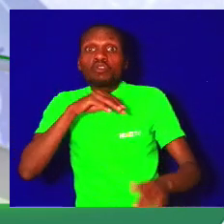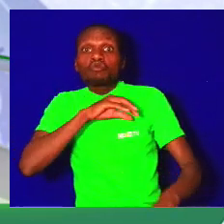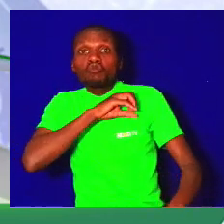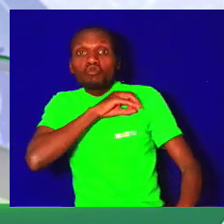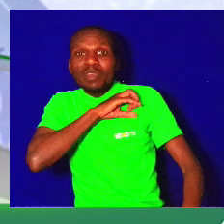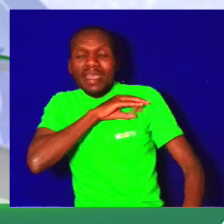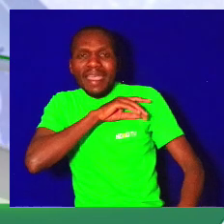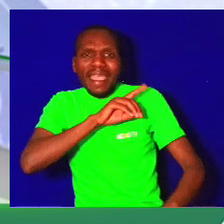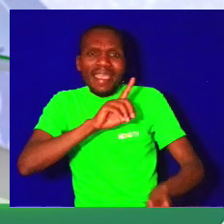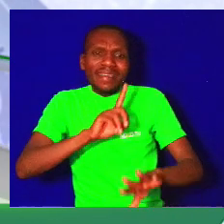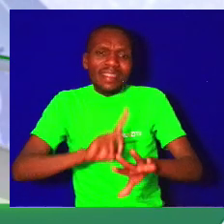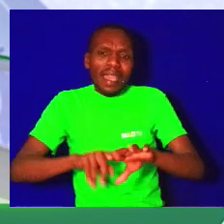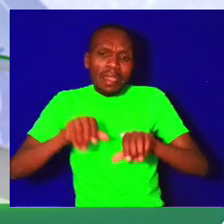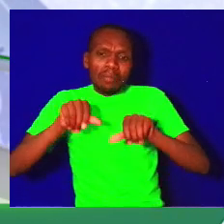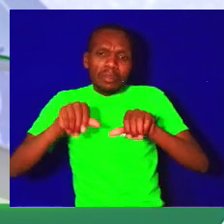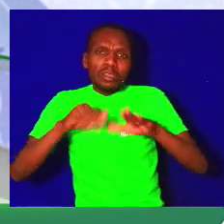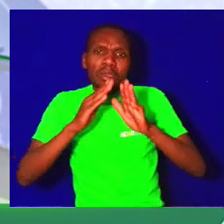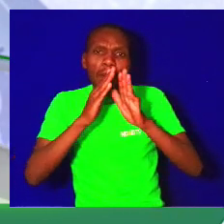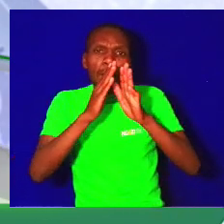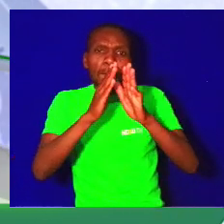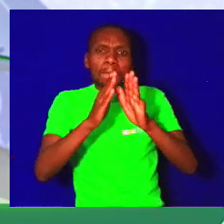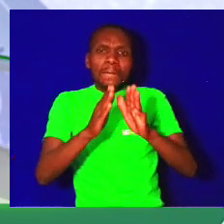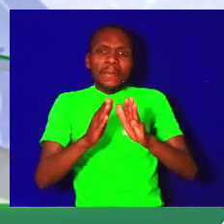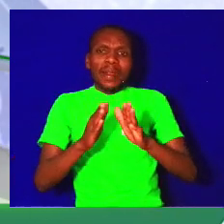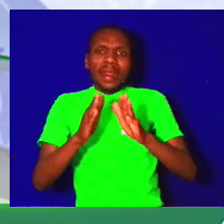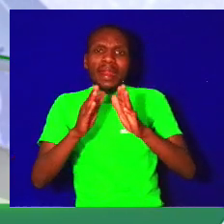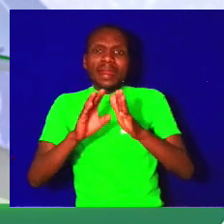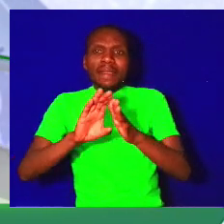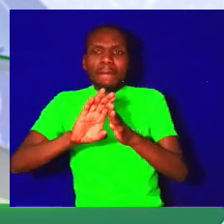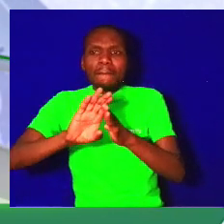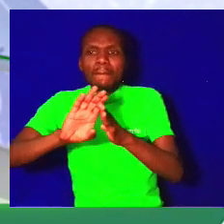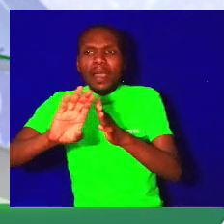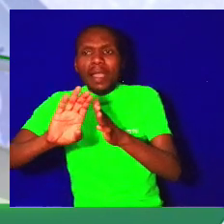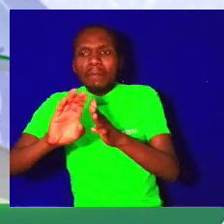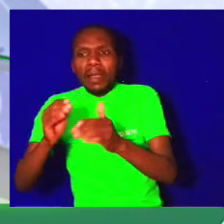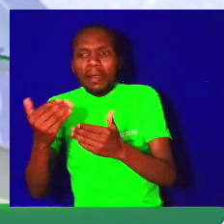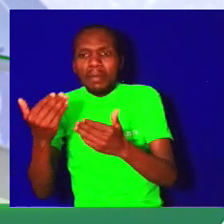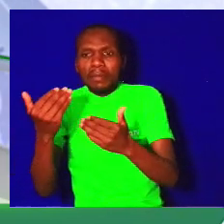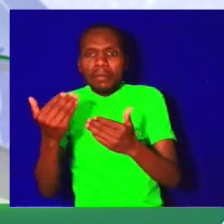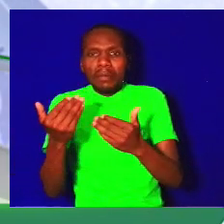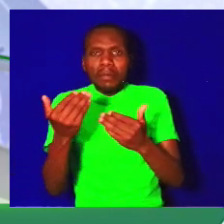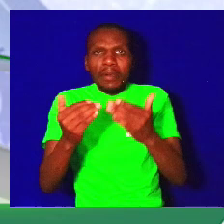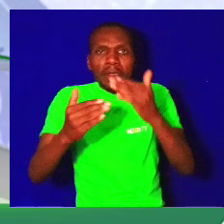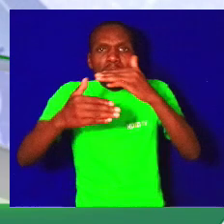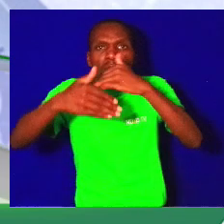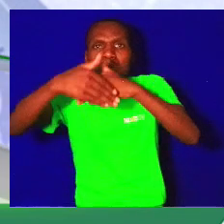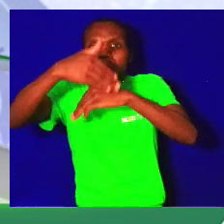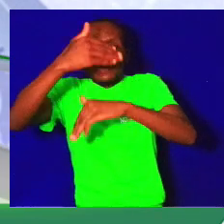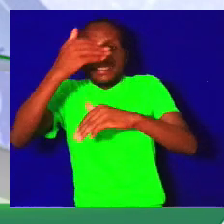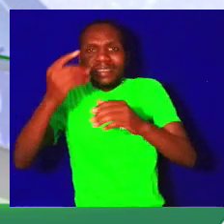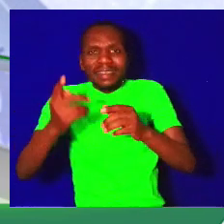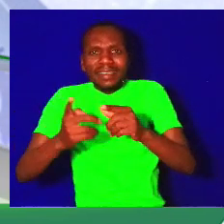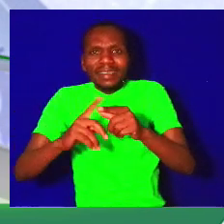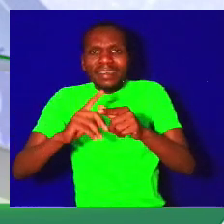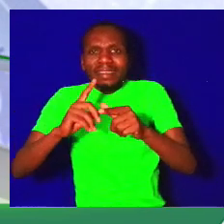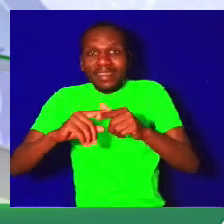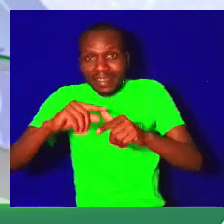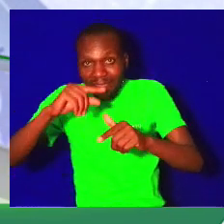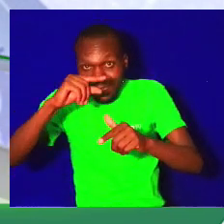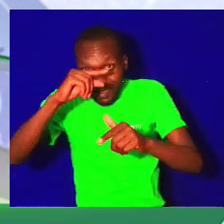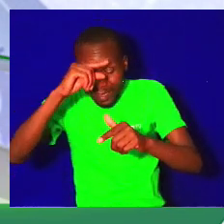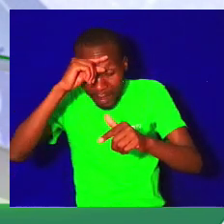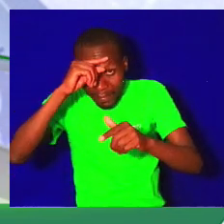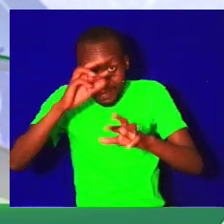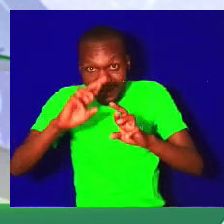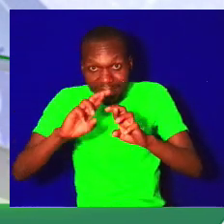chinga kechi gabagende ta kwerobelia aso kwira abana babo asense moye university senekebuna nige serikali era